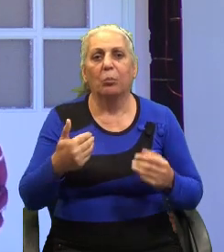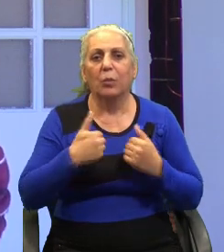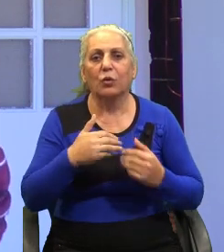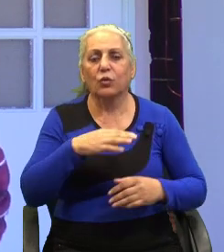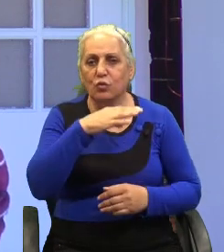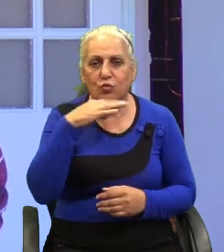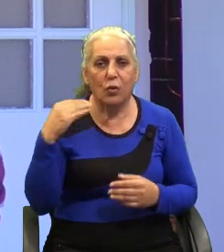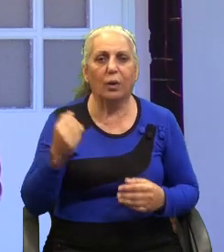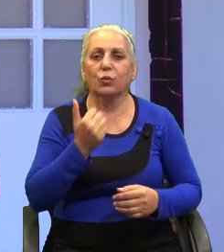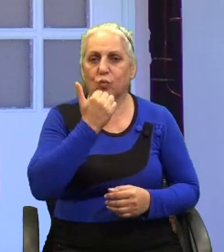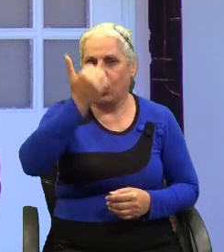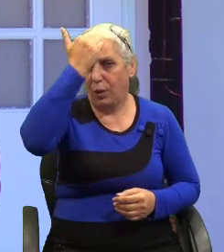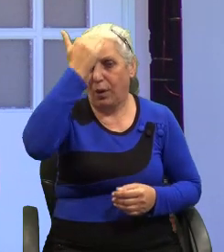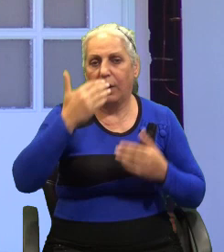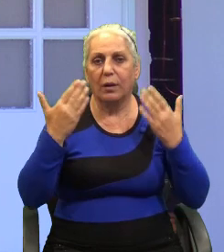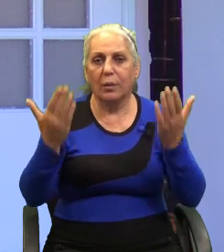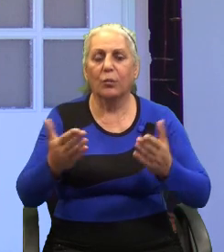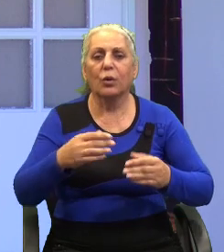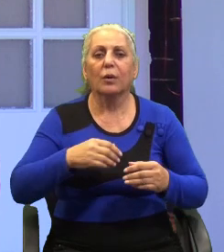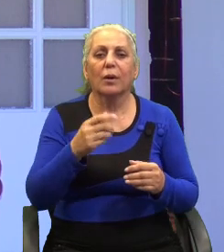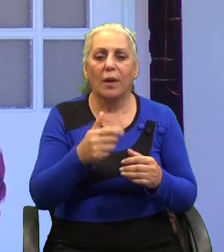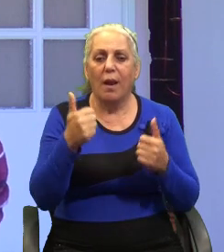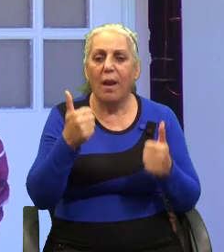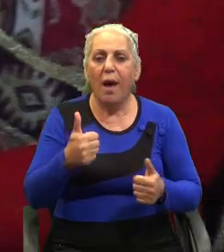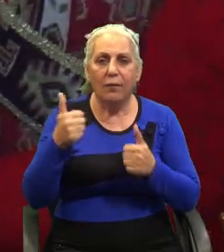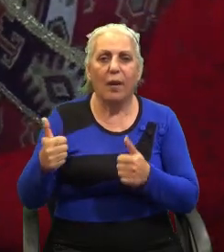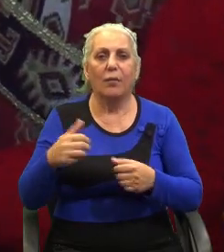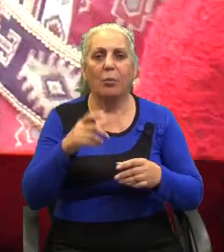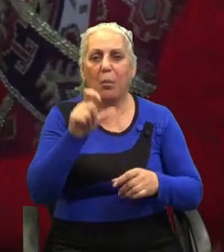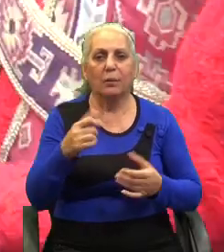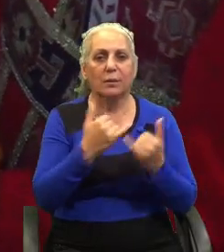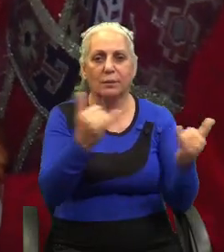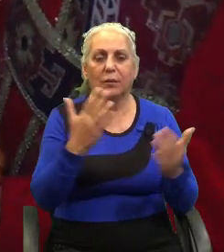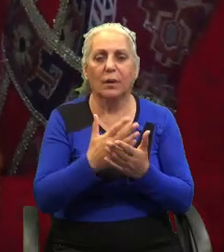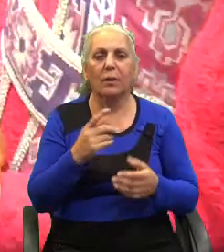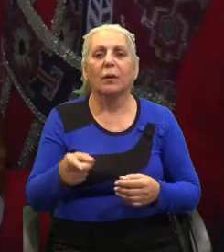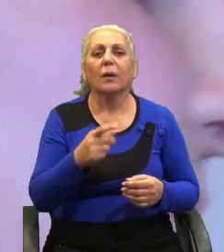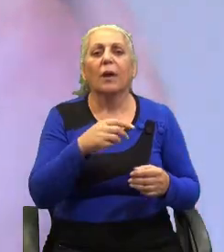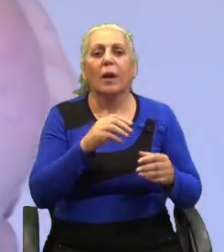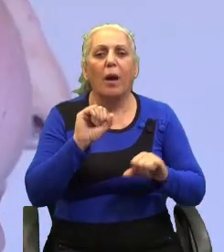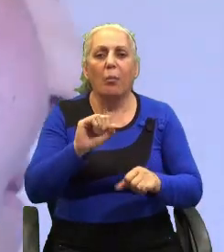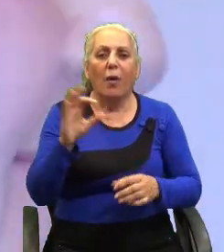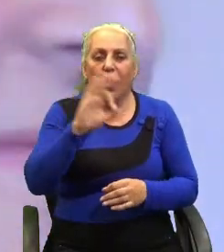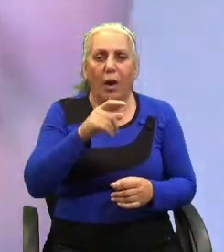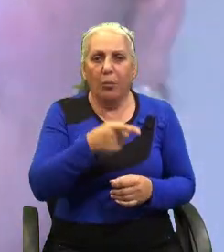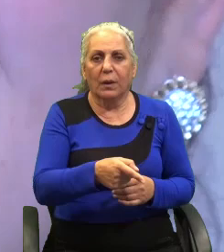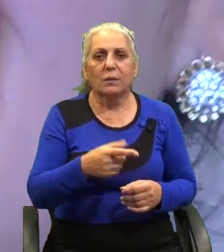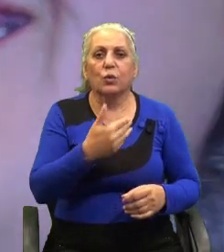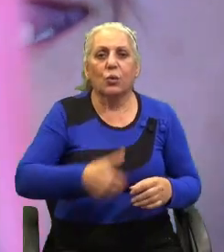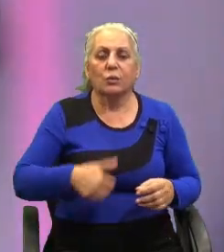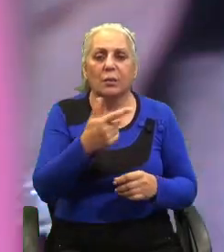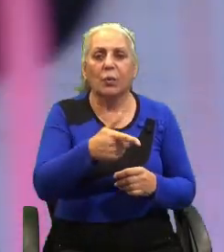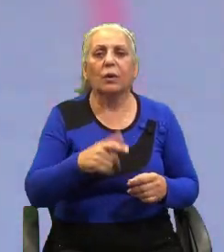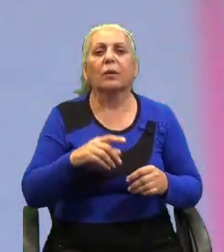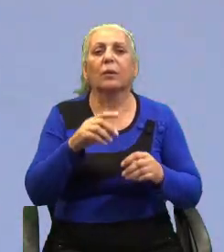անչափ գողություն արգալենք, ձեզ լավ բաներ միշտ անում են։ Սոցիալական ապահովության այս ծրագրով երկար են ուսումնասիրել